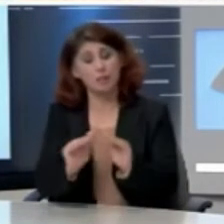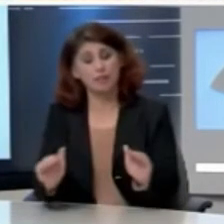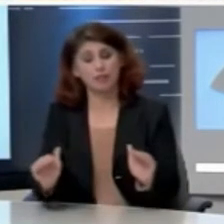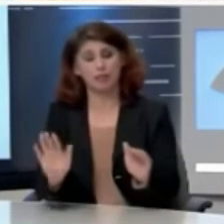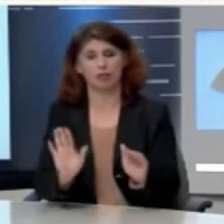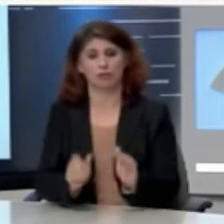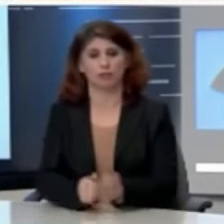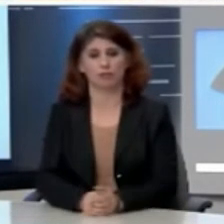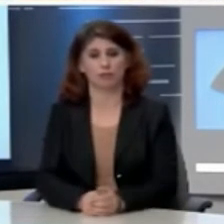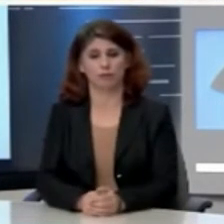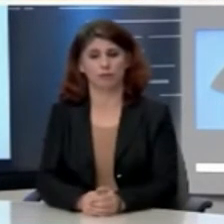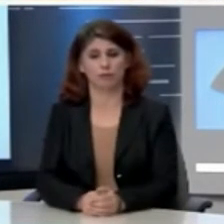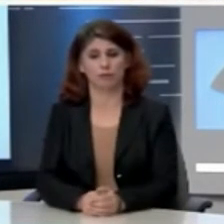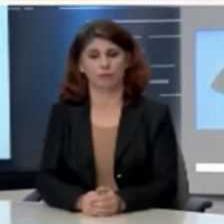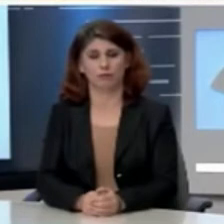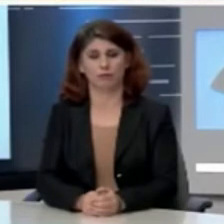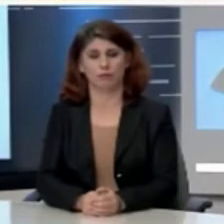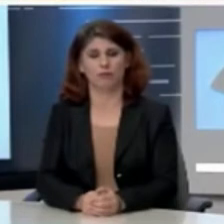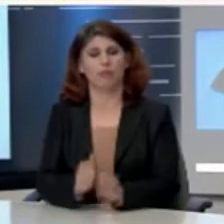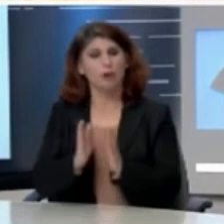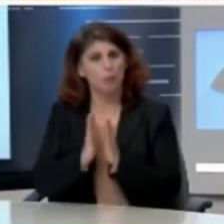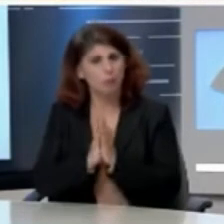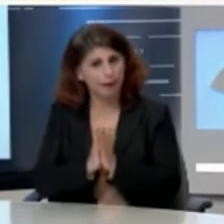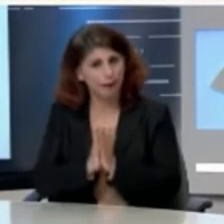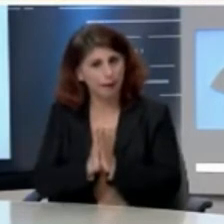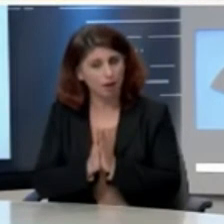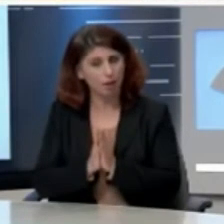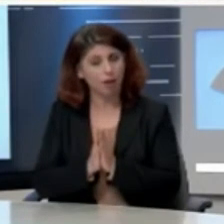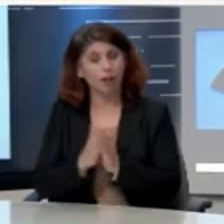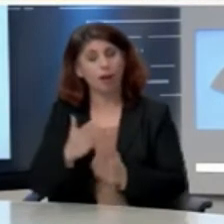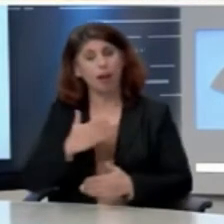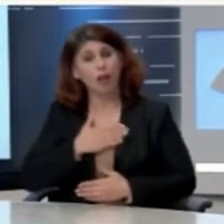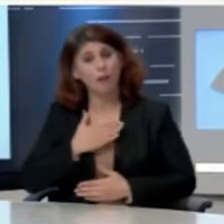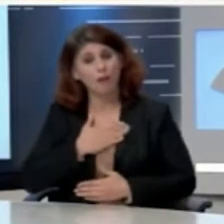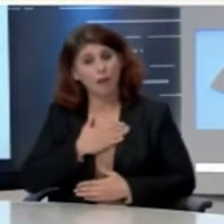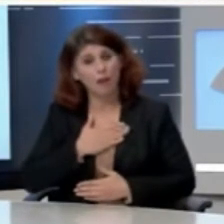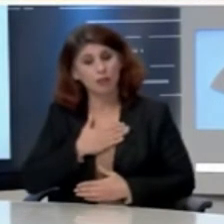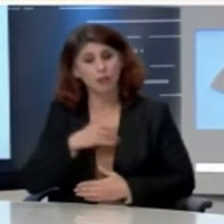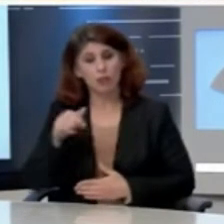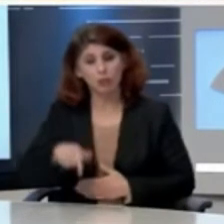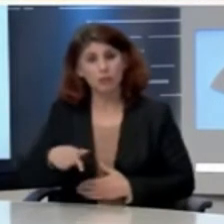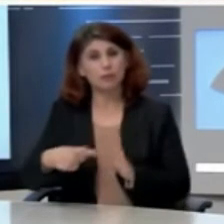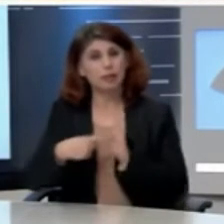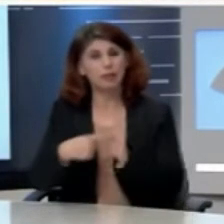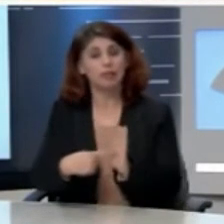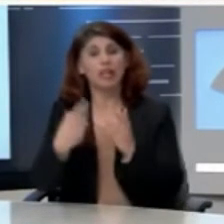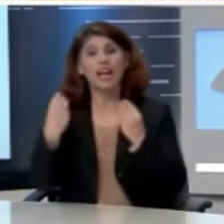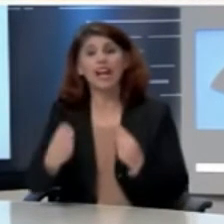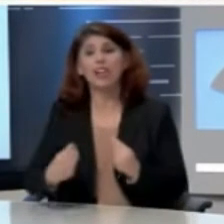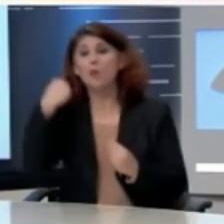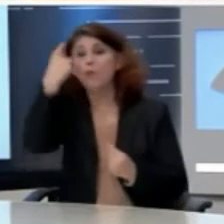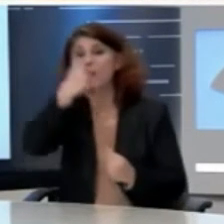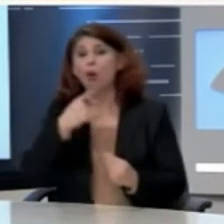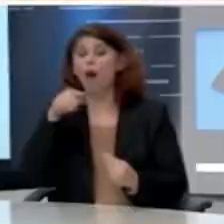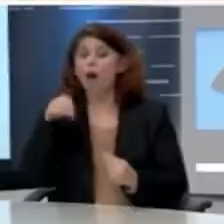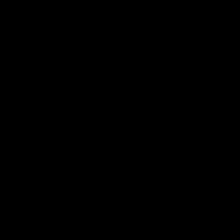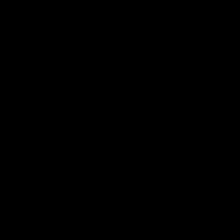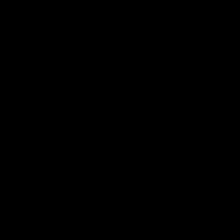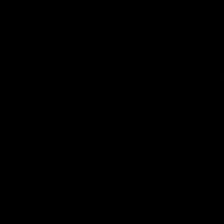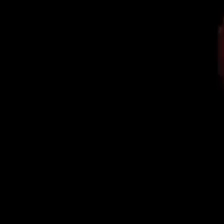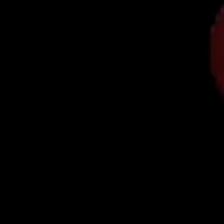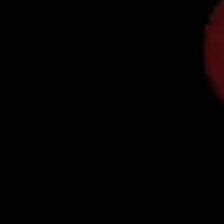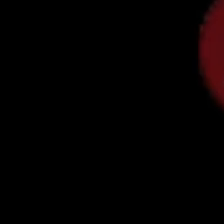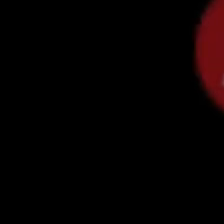Ηρεμήστε. Μα σας παρακαλώ. Σας ευχαριστώ πάντως που σήμερα δίνετε το καλύτερό σας πρόσωπο. Αυτό πραγματικά είστε.